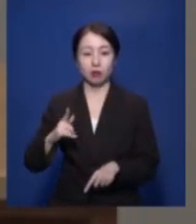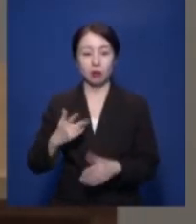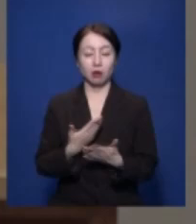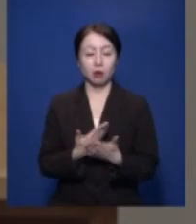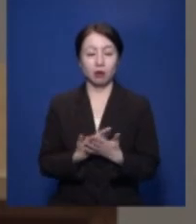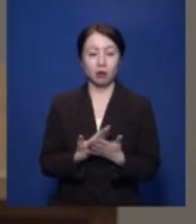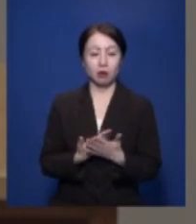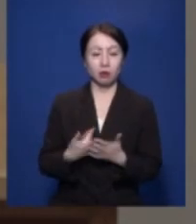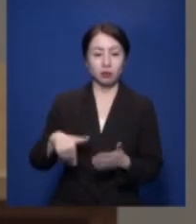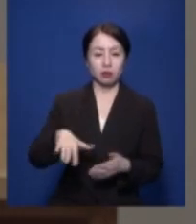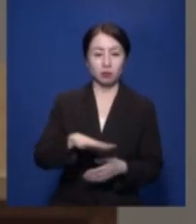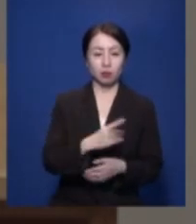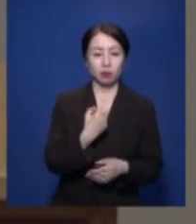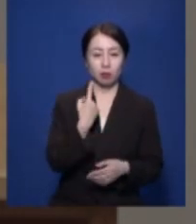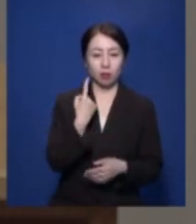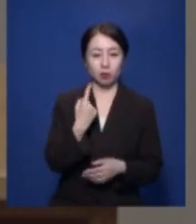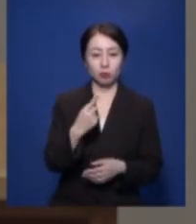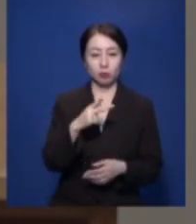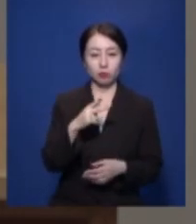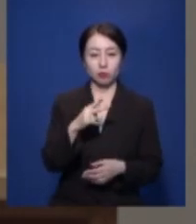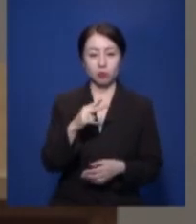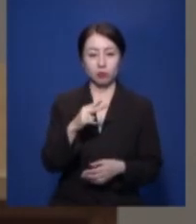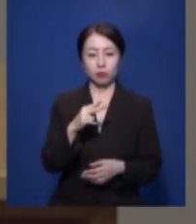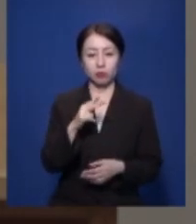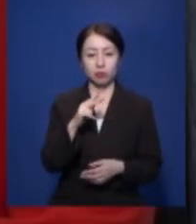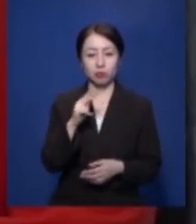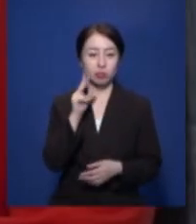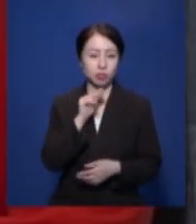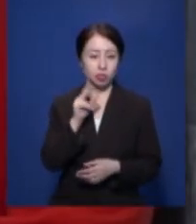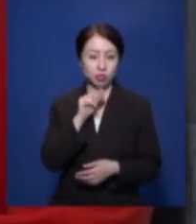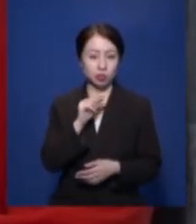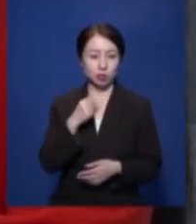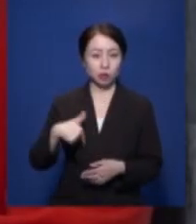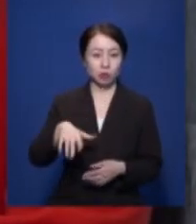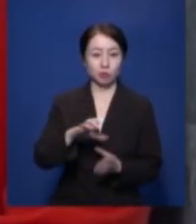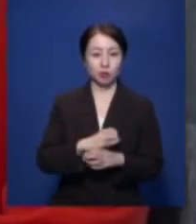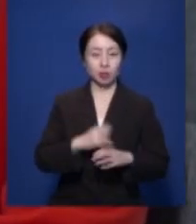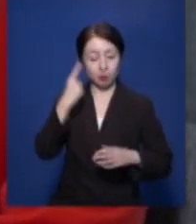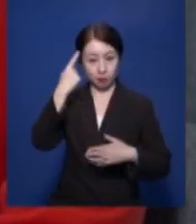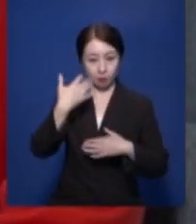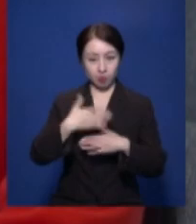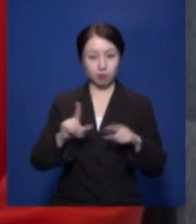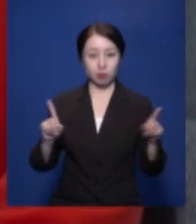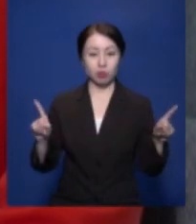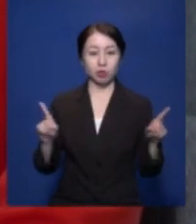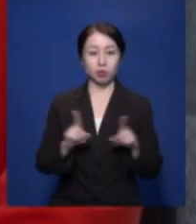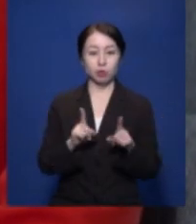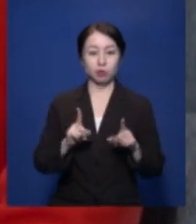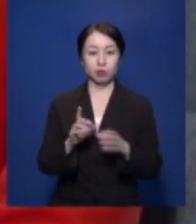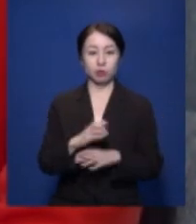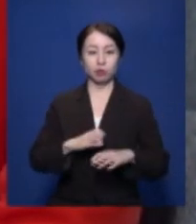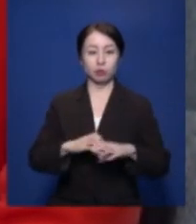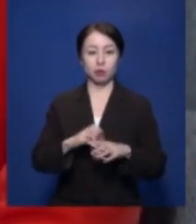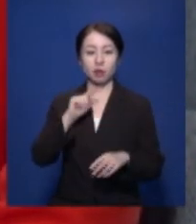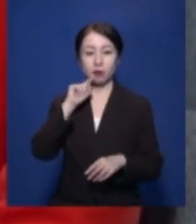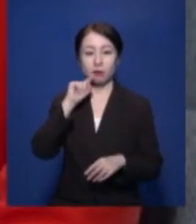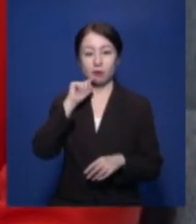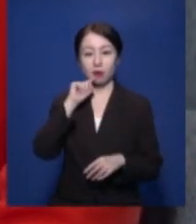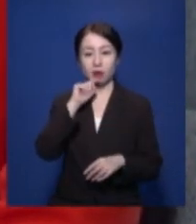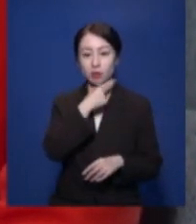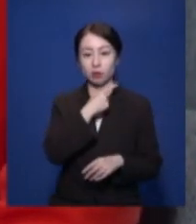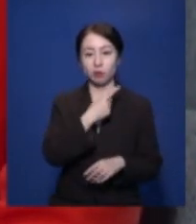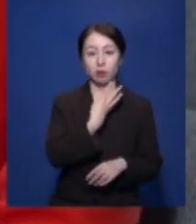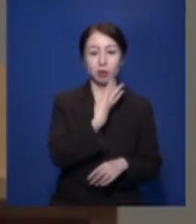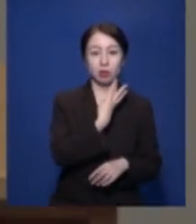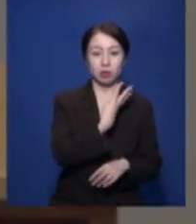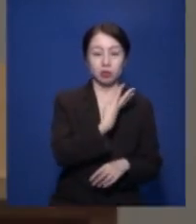Экономия на одну и ту же цифру. Но мы же все взрослые люди понимаем, что здесь искусственная, да, вот экономия. 4